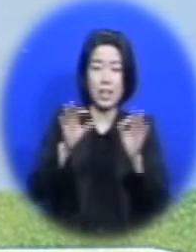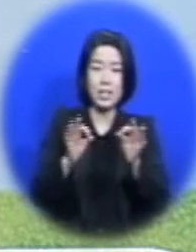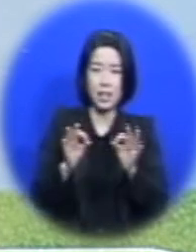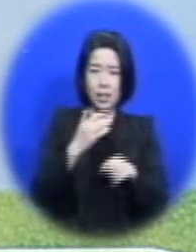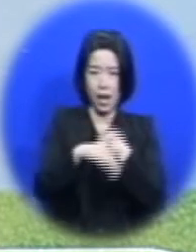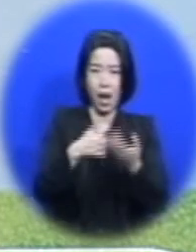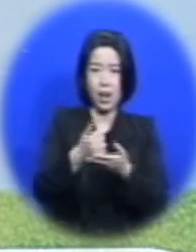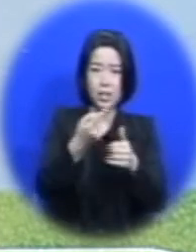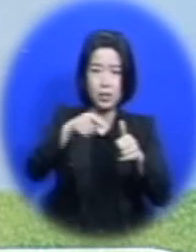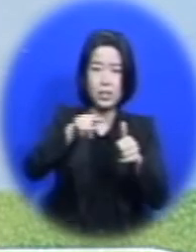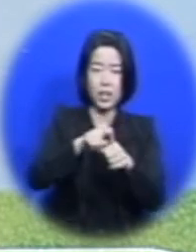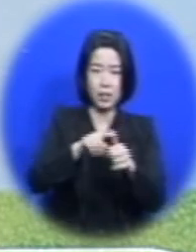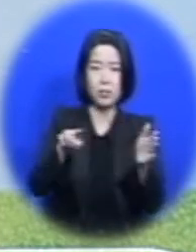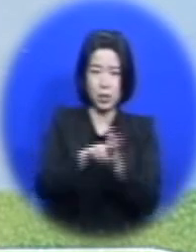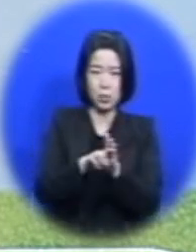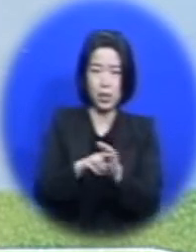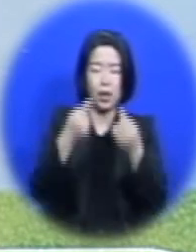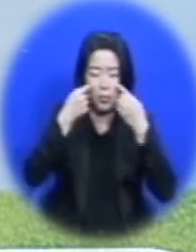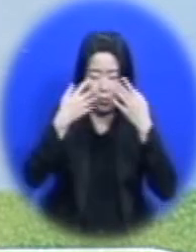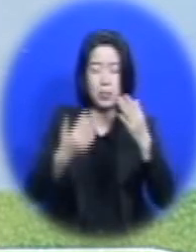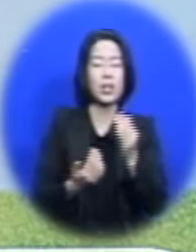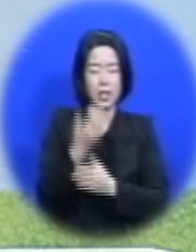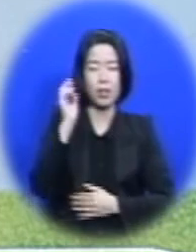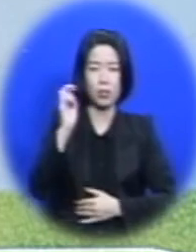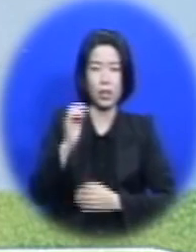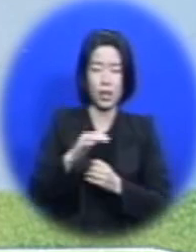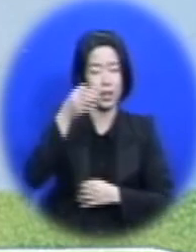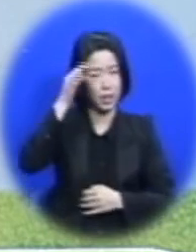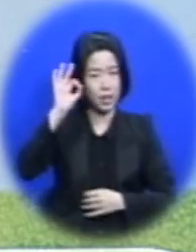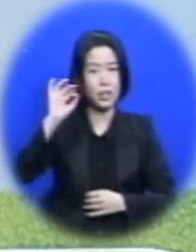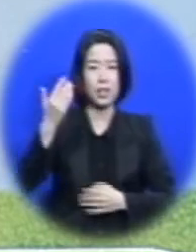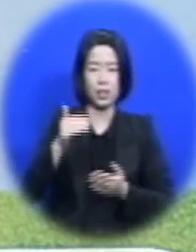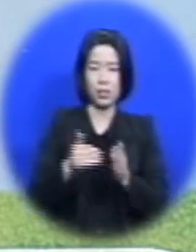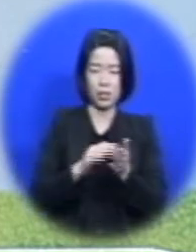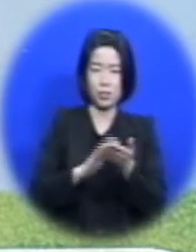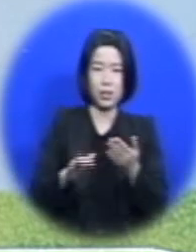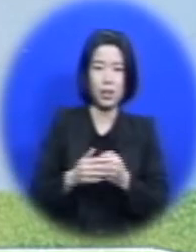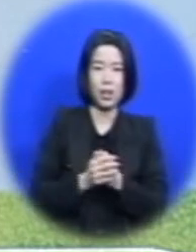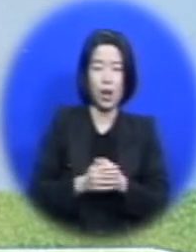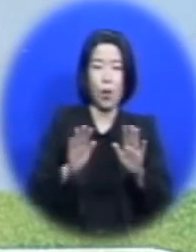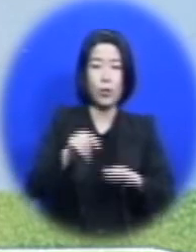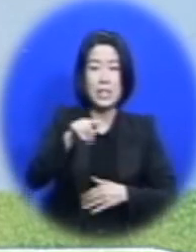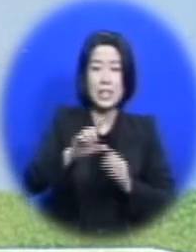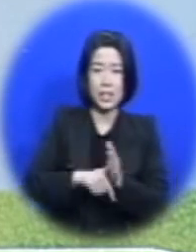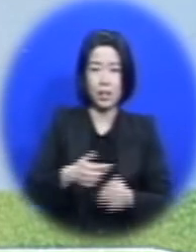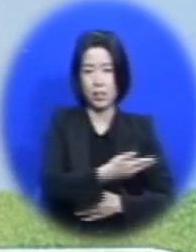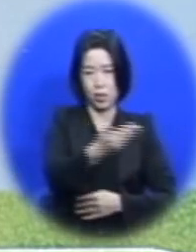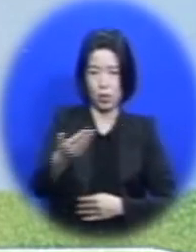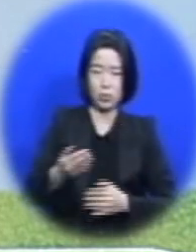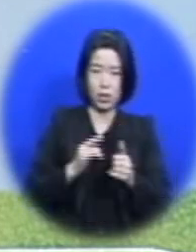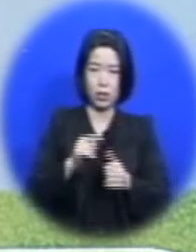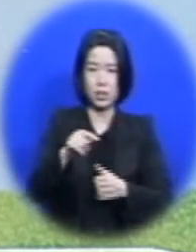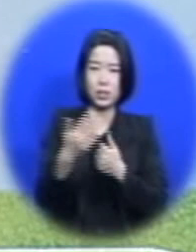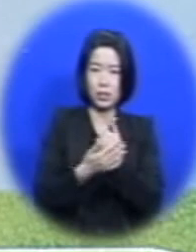하나님을 의지하는 믿음이 분명히 생겼구나 깨달아 따라 오늘 시간에 여러분에게도 그